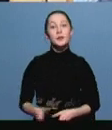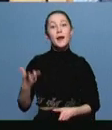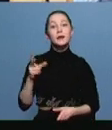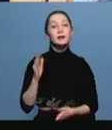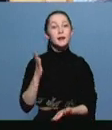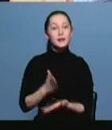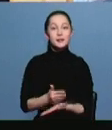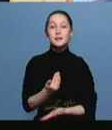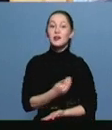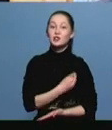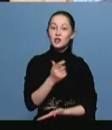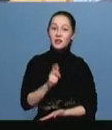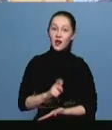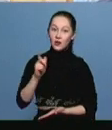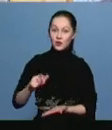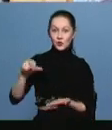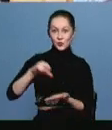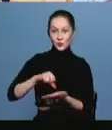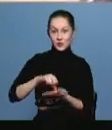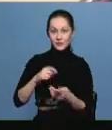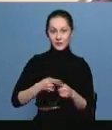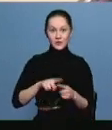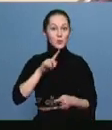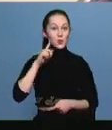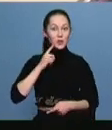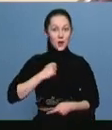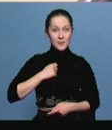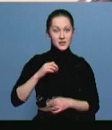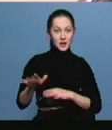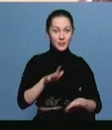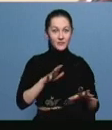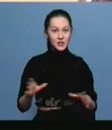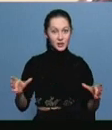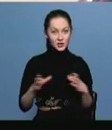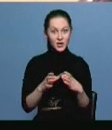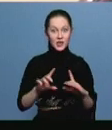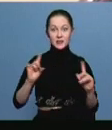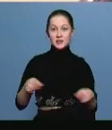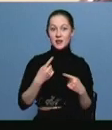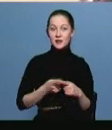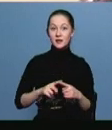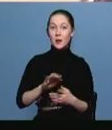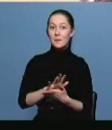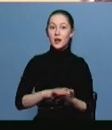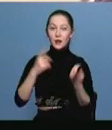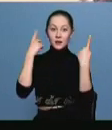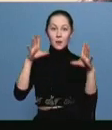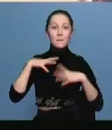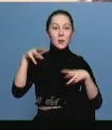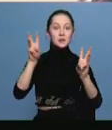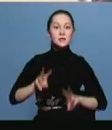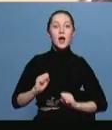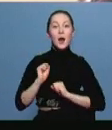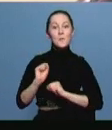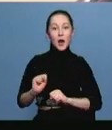есть желающие участвовать в юноармейском движении. Инициатором этого движения, создания этого движения стало Министерство обороны. И